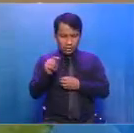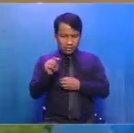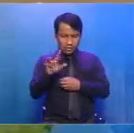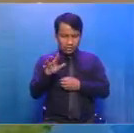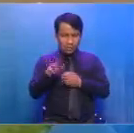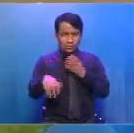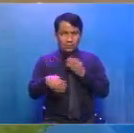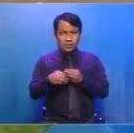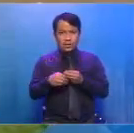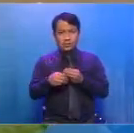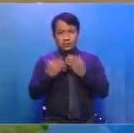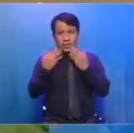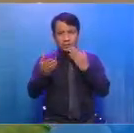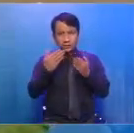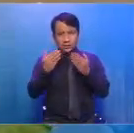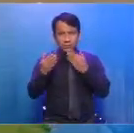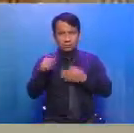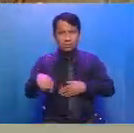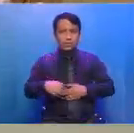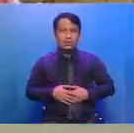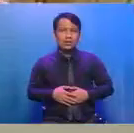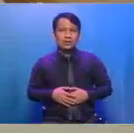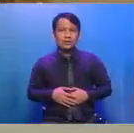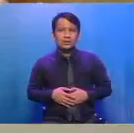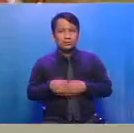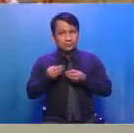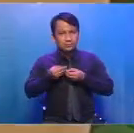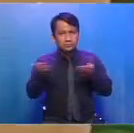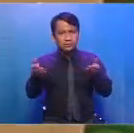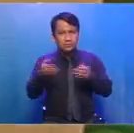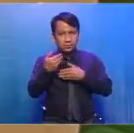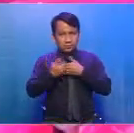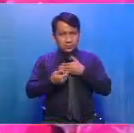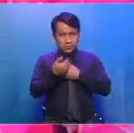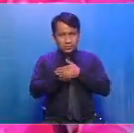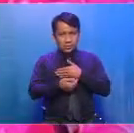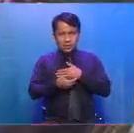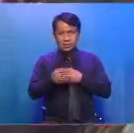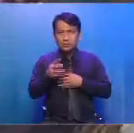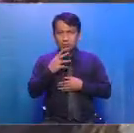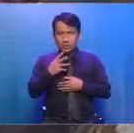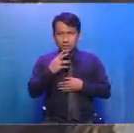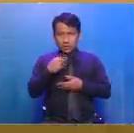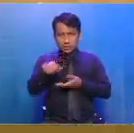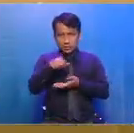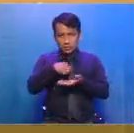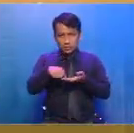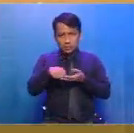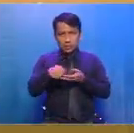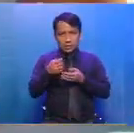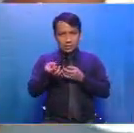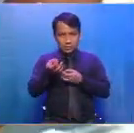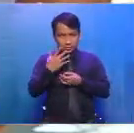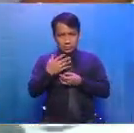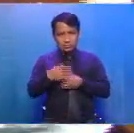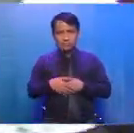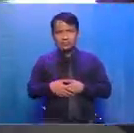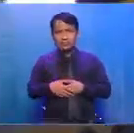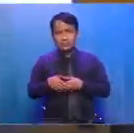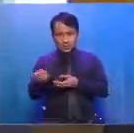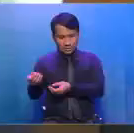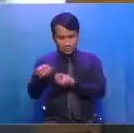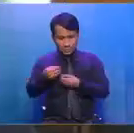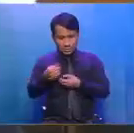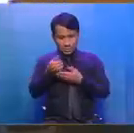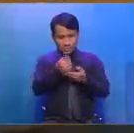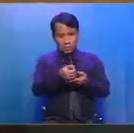po. Maraming salamat. Namigay ng tinapay, tubig, sapon, disinfectant at gamot. Naabutan din